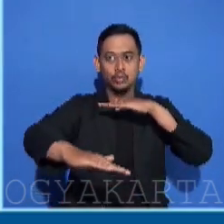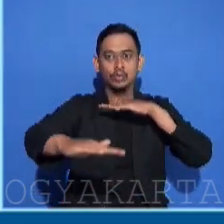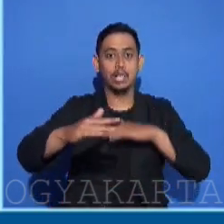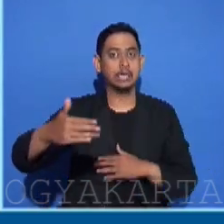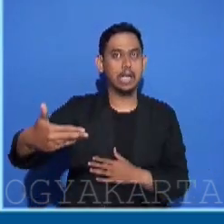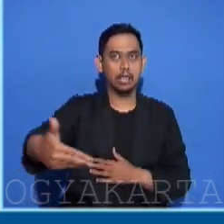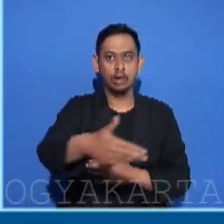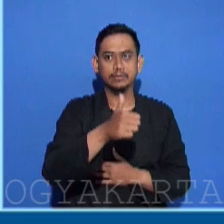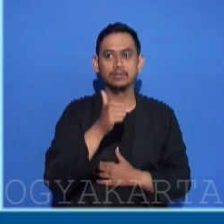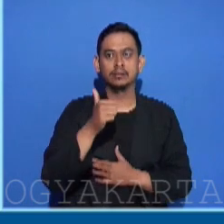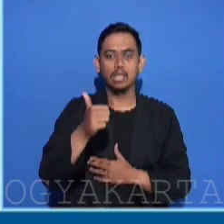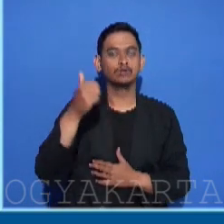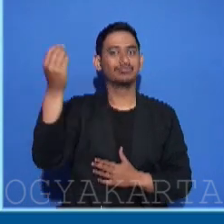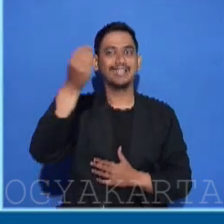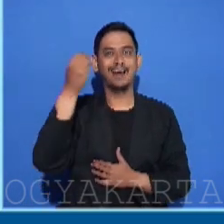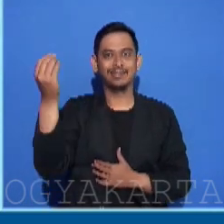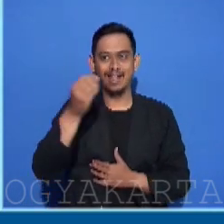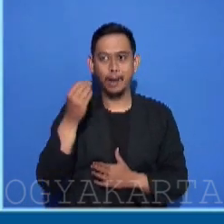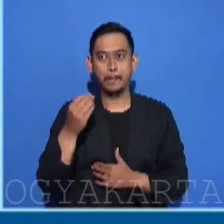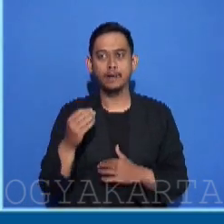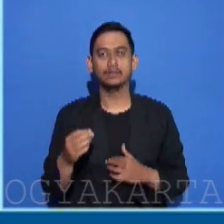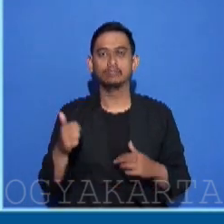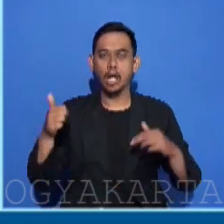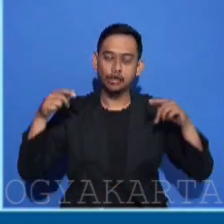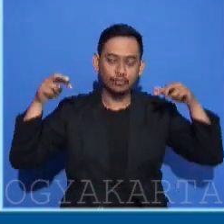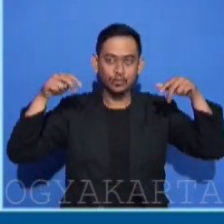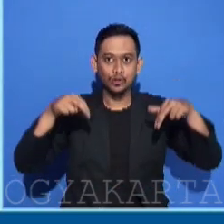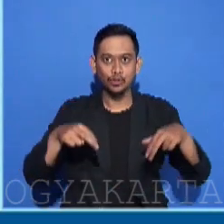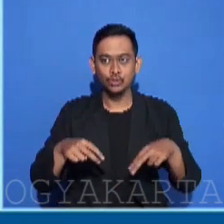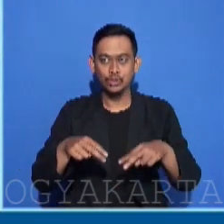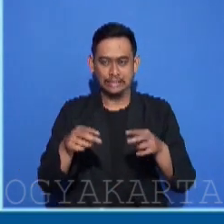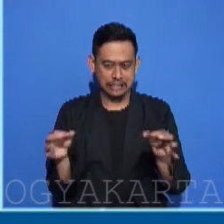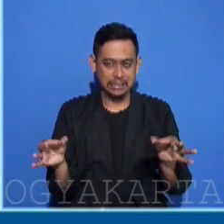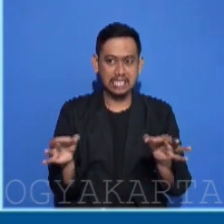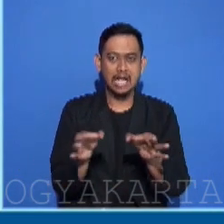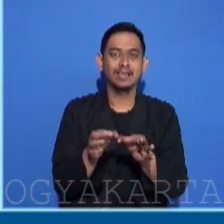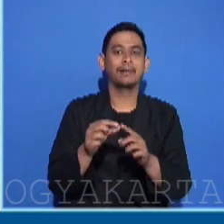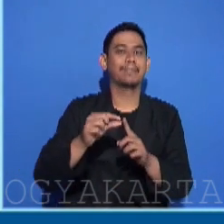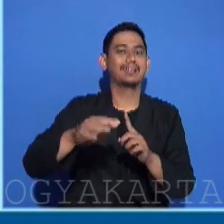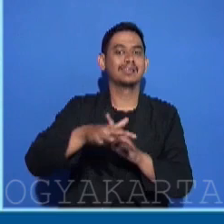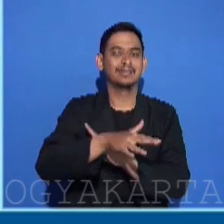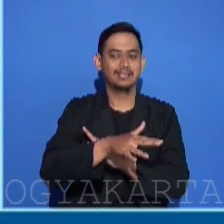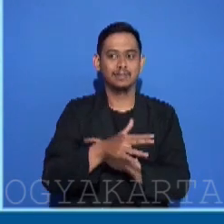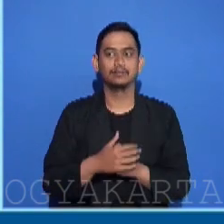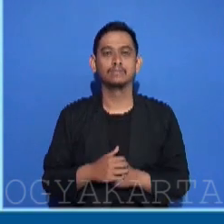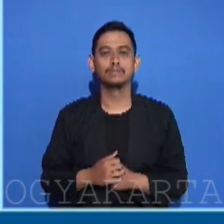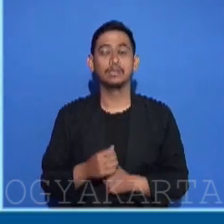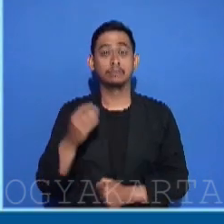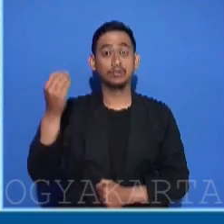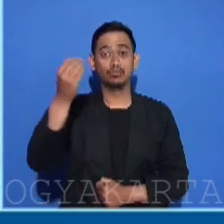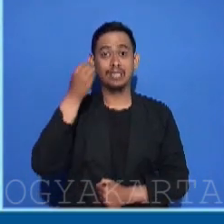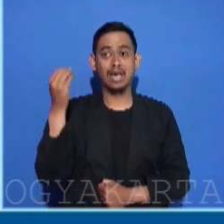kathah wisatawan ingkang lajeng mandhap tumugi ing perangan pesisir celak seganten. Ewa semanten wisatawan ugi kedah